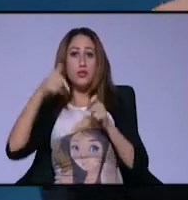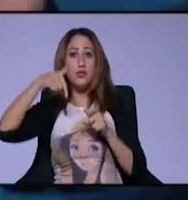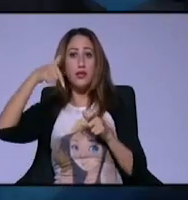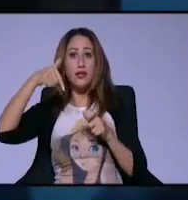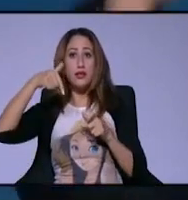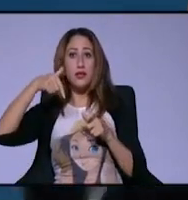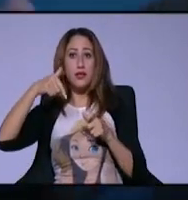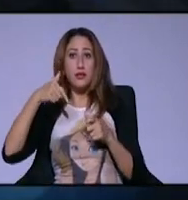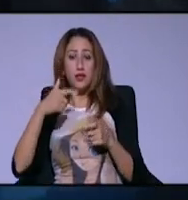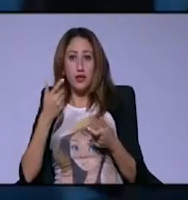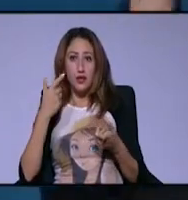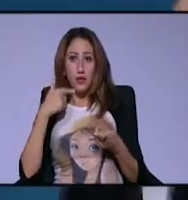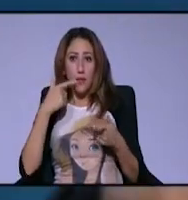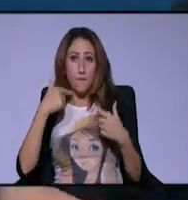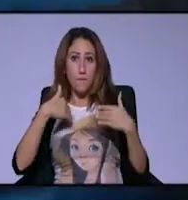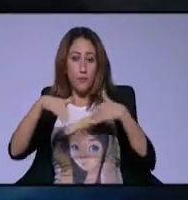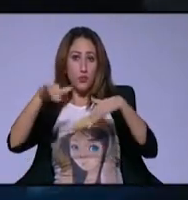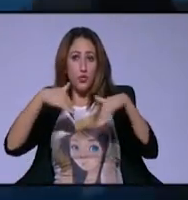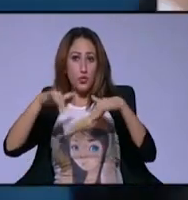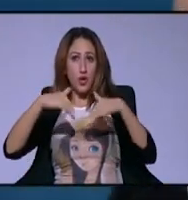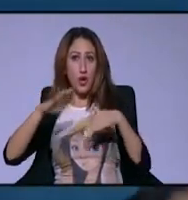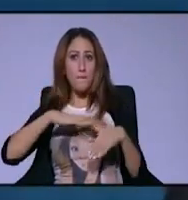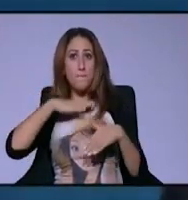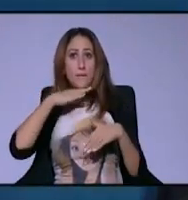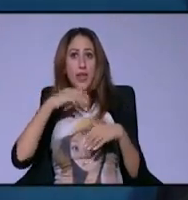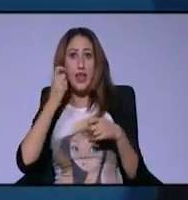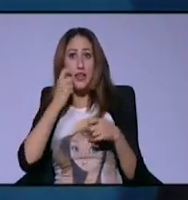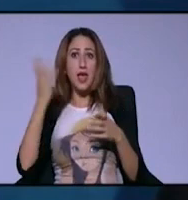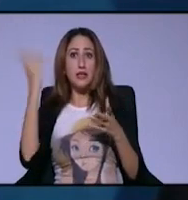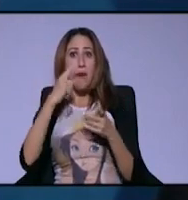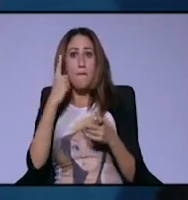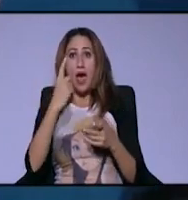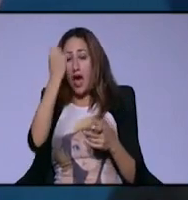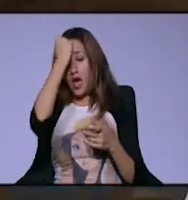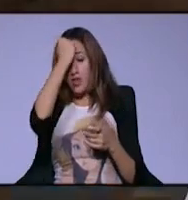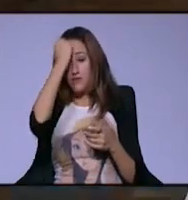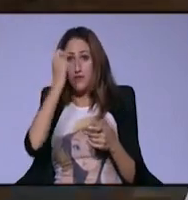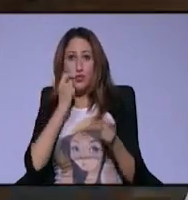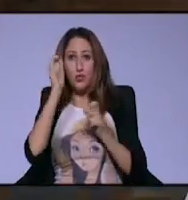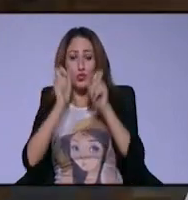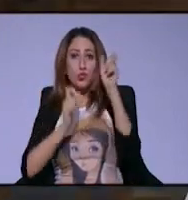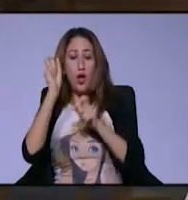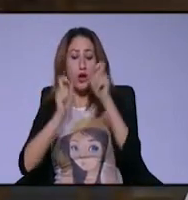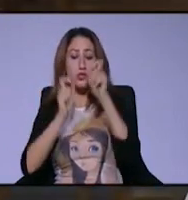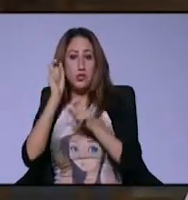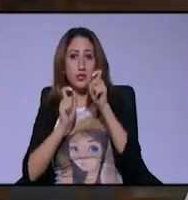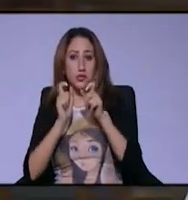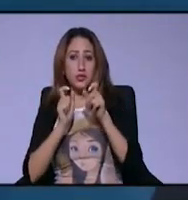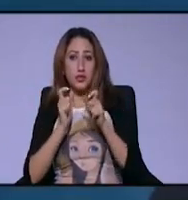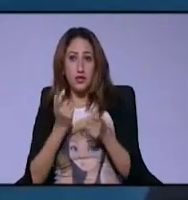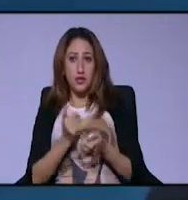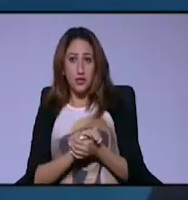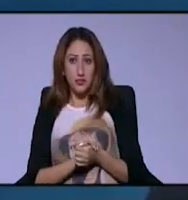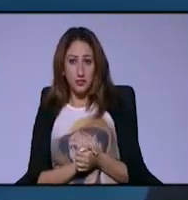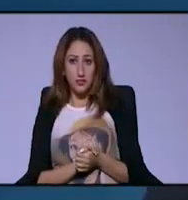بأنه امتلأت الدار وامتلأت الشوارع المحيطة وعدد الناس لا يقل عن ألف، ألف ومئة إنسان. حال